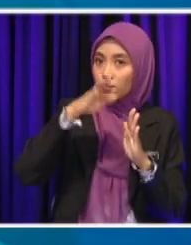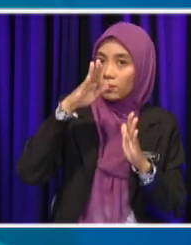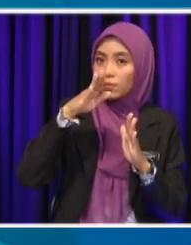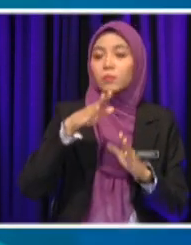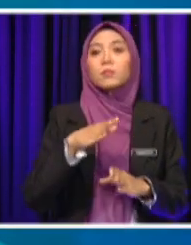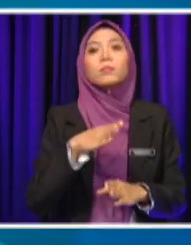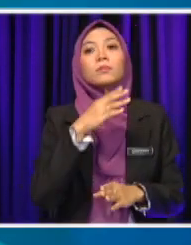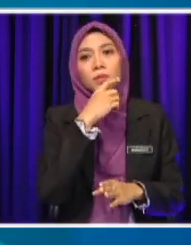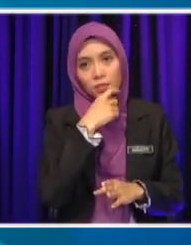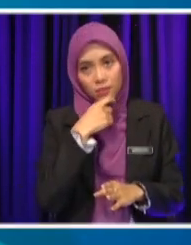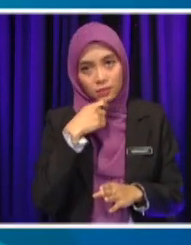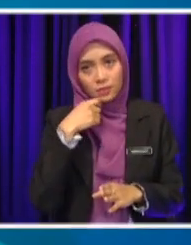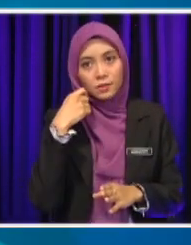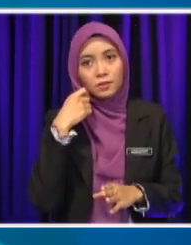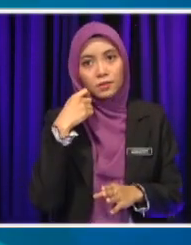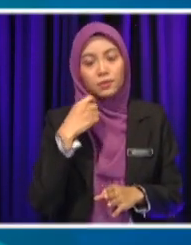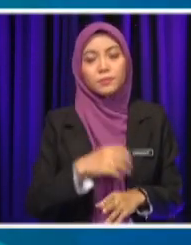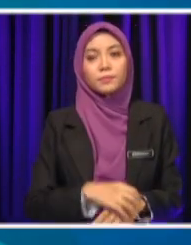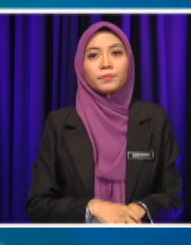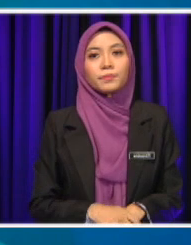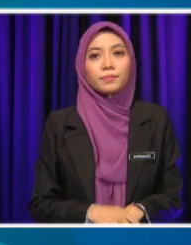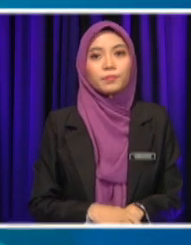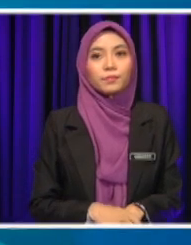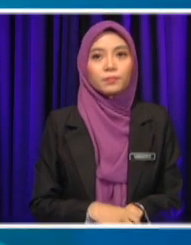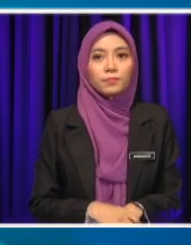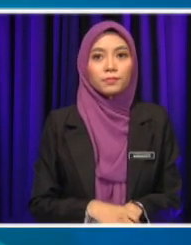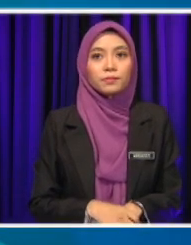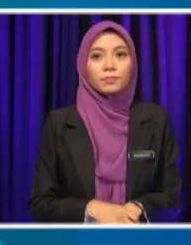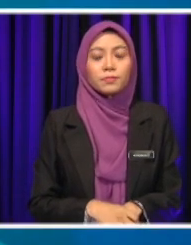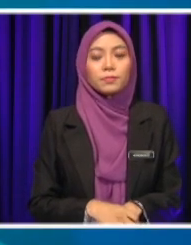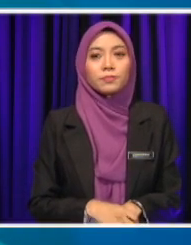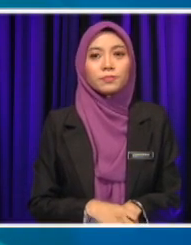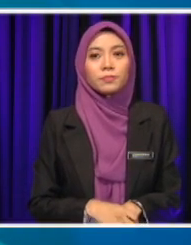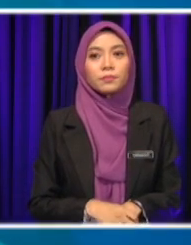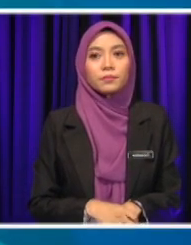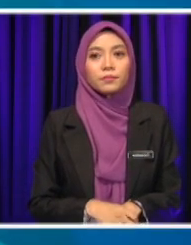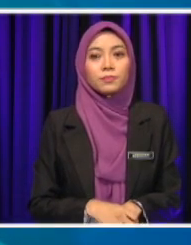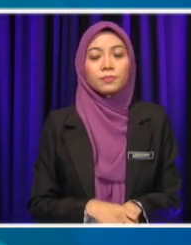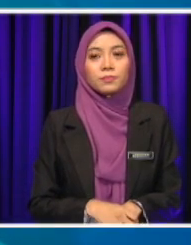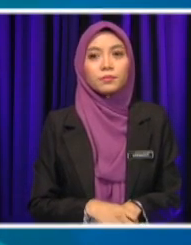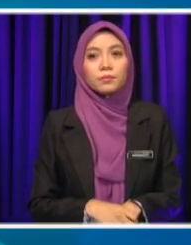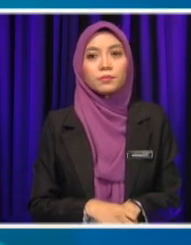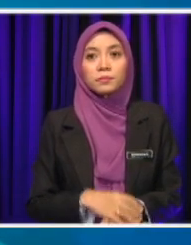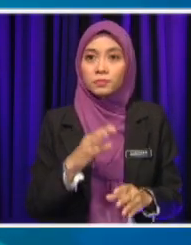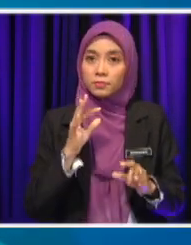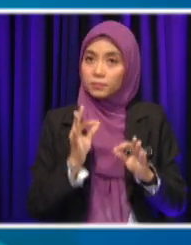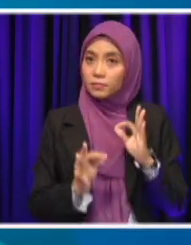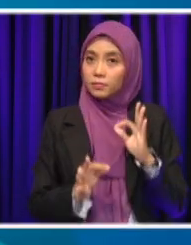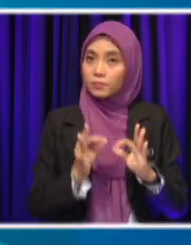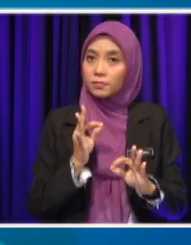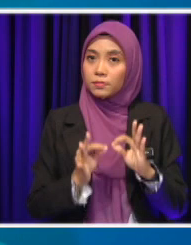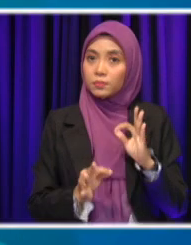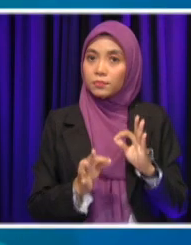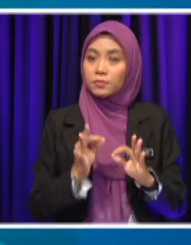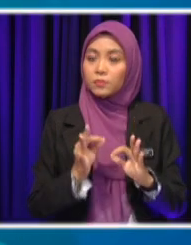lebih daripada 600 kering. Jadi kita letak 600 kat sini. Jika nilai yang